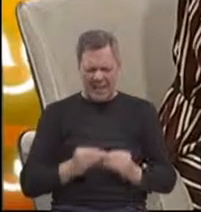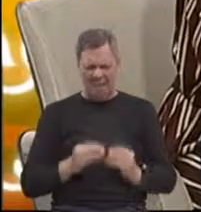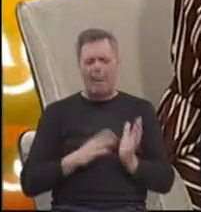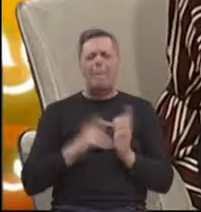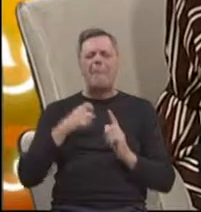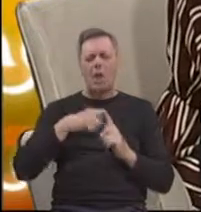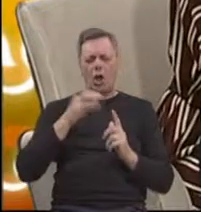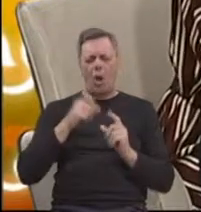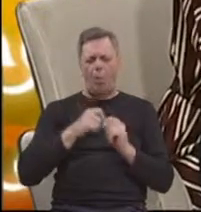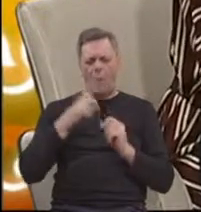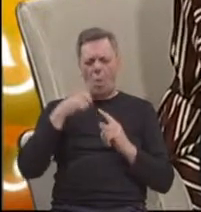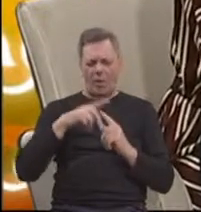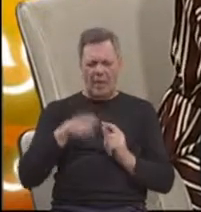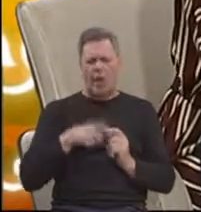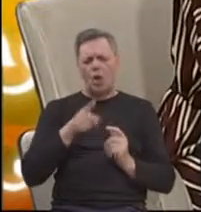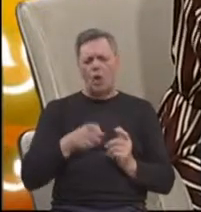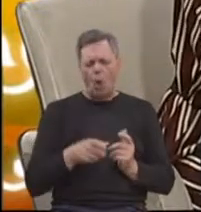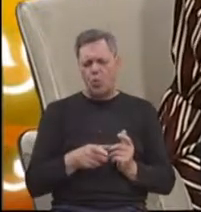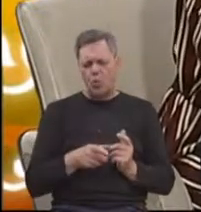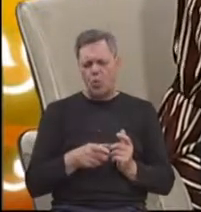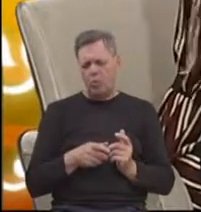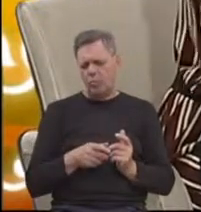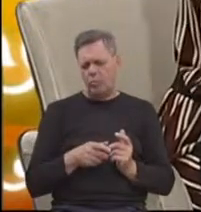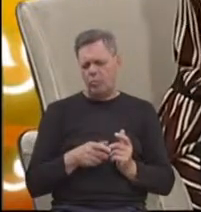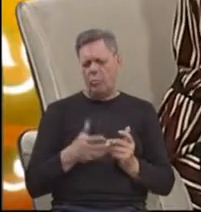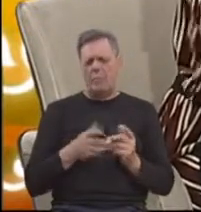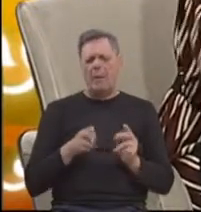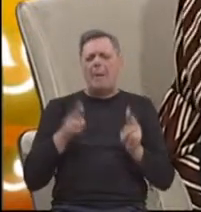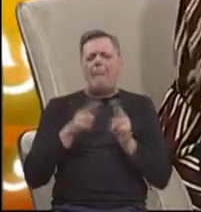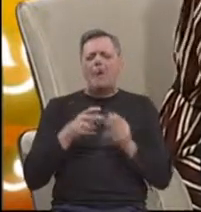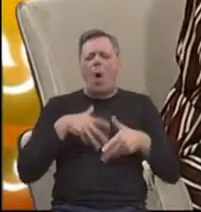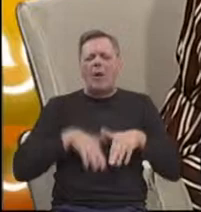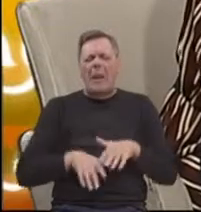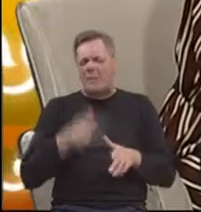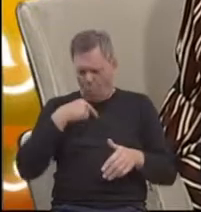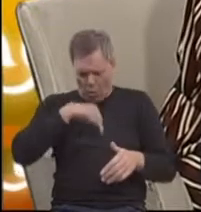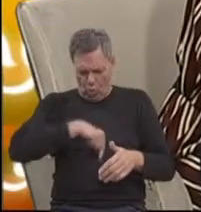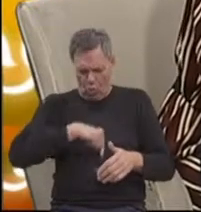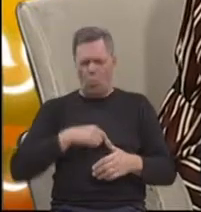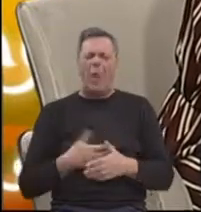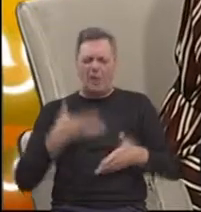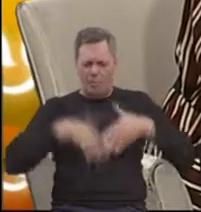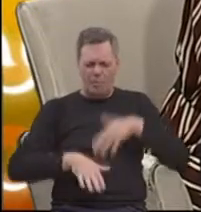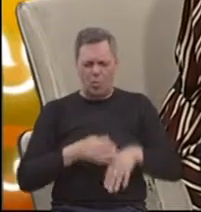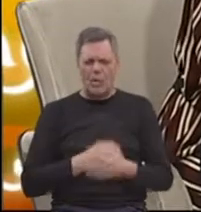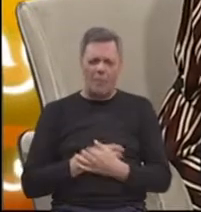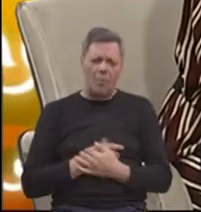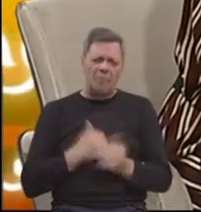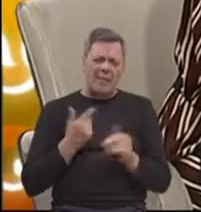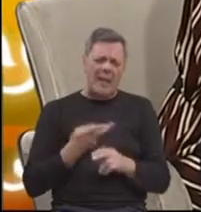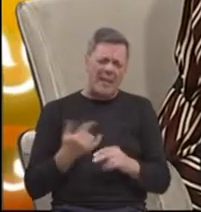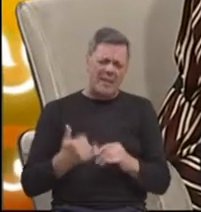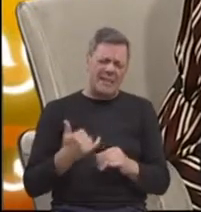mikrobiote. Mikrobiota su znači određeni mikroorganizmi koji se nalaze u našem probavnom sustavu. I danas se također sve